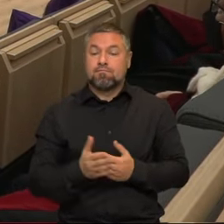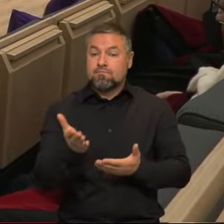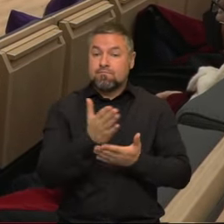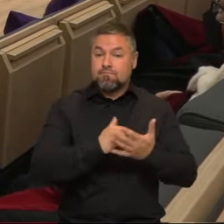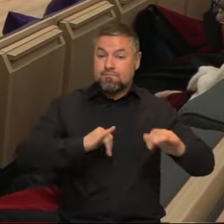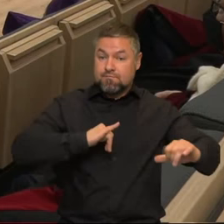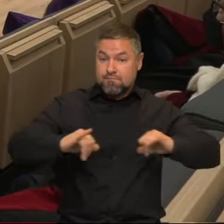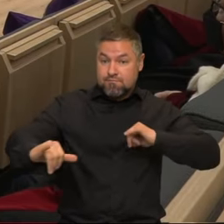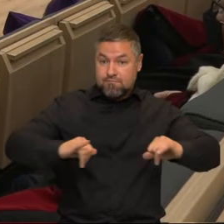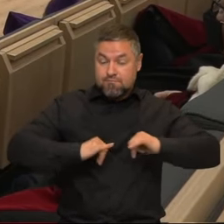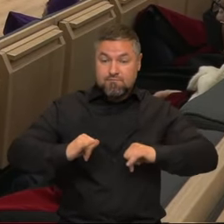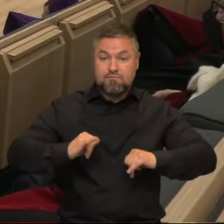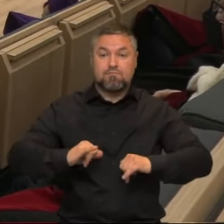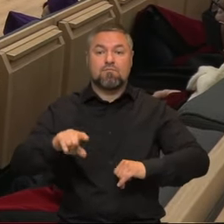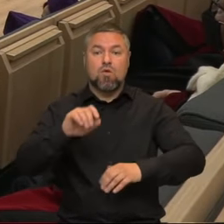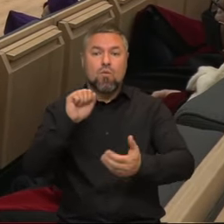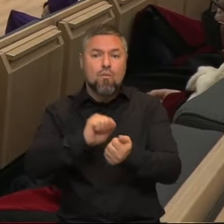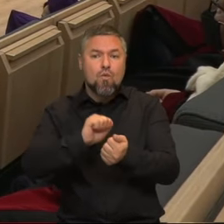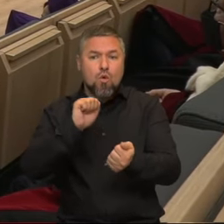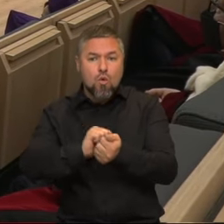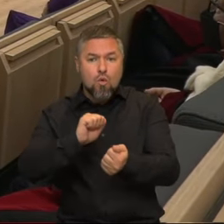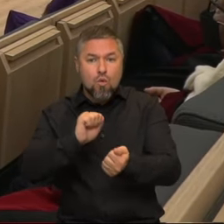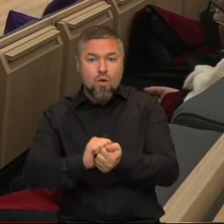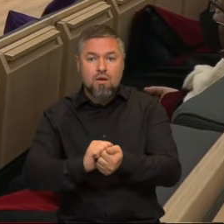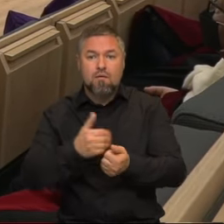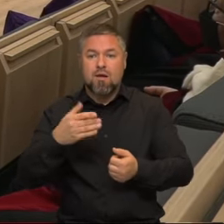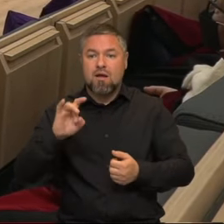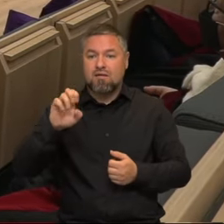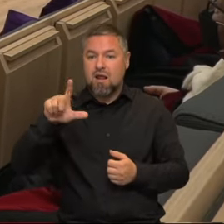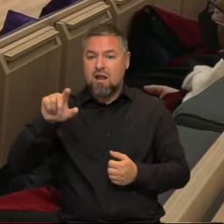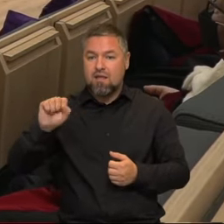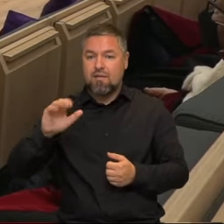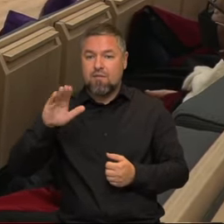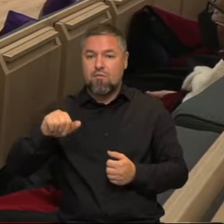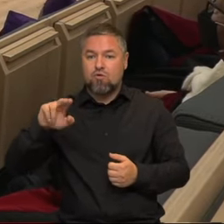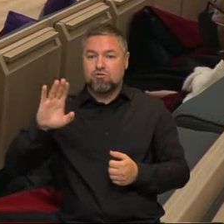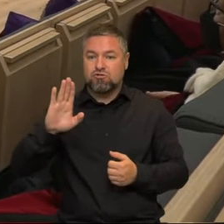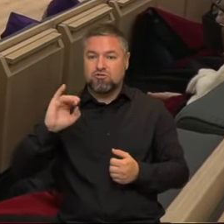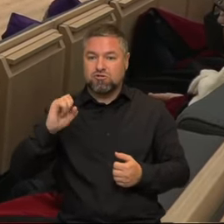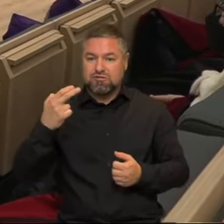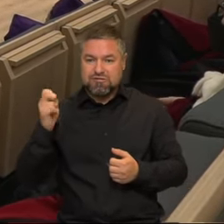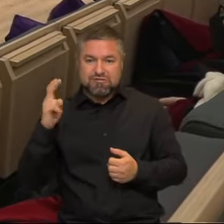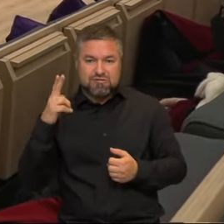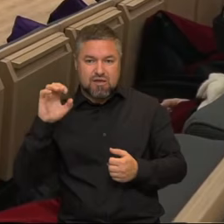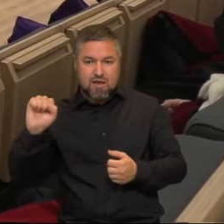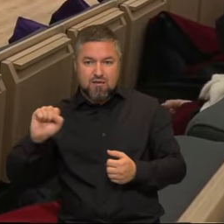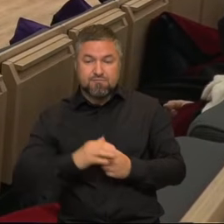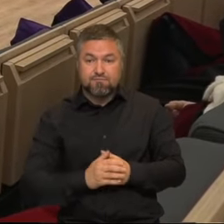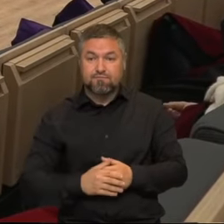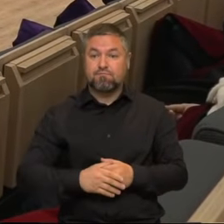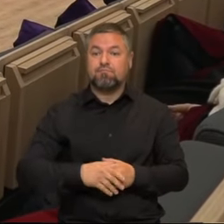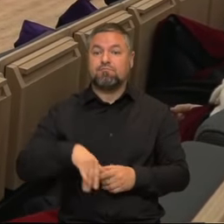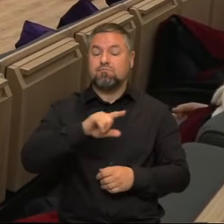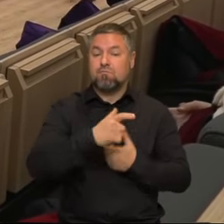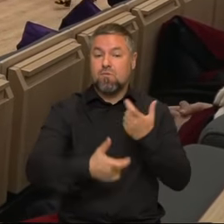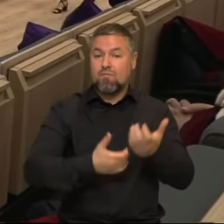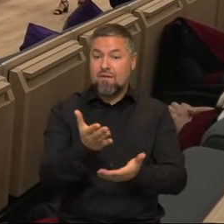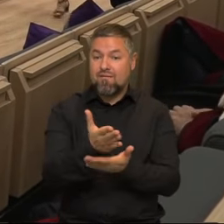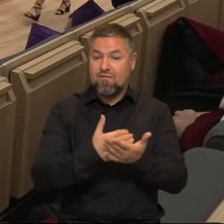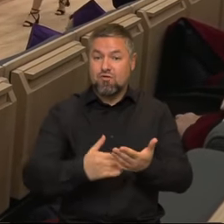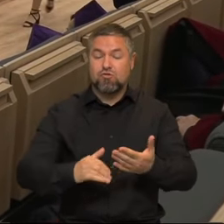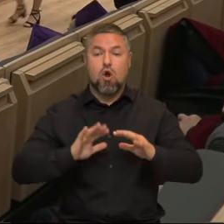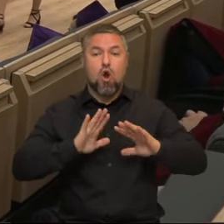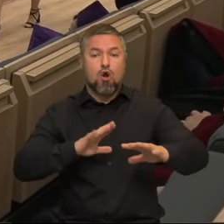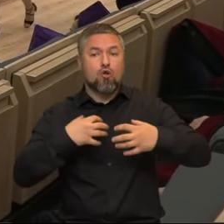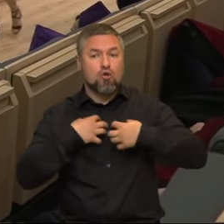Wydział Zarządzania i Inżynierii Produkcji Magdalena Borszyńska, Wydział Inżynierii Procesowej i